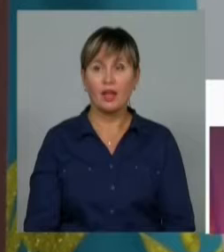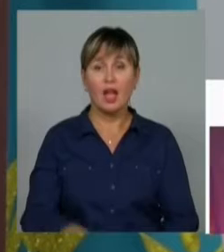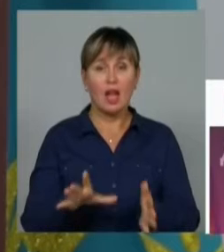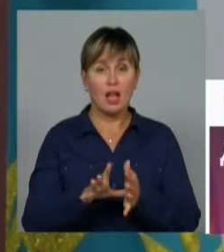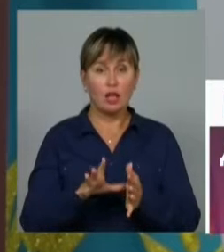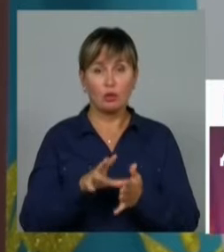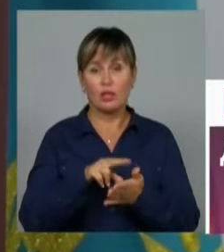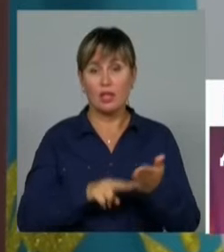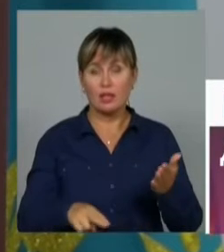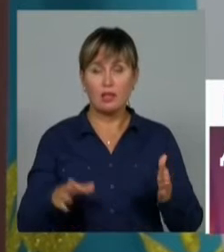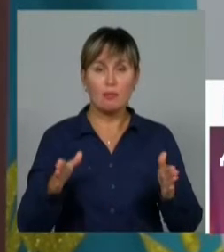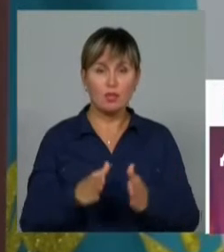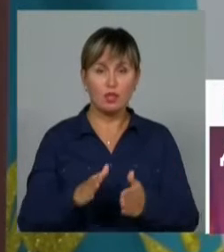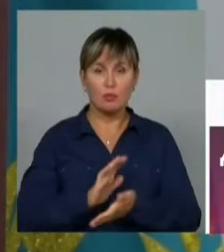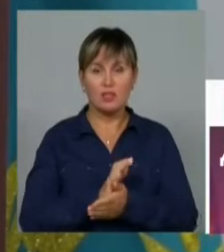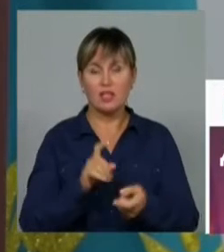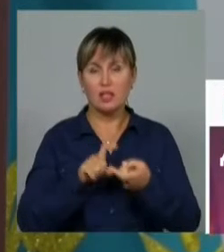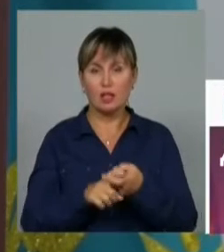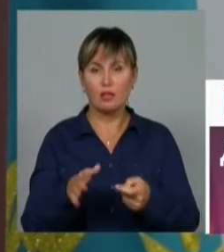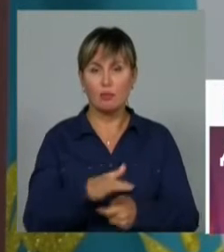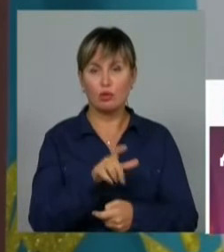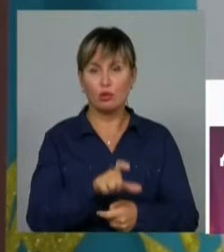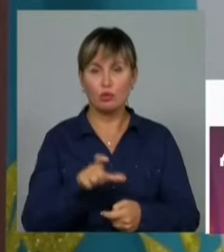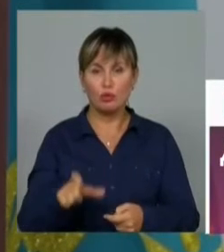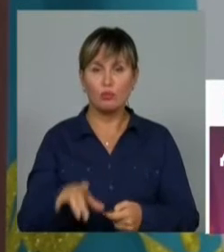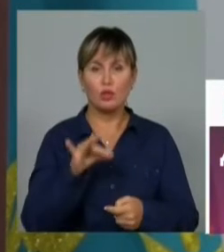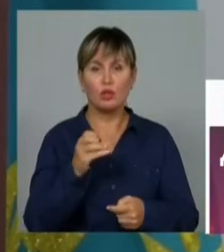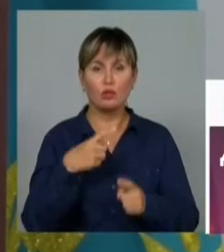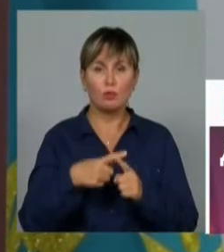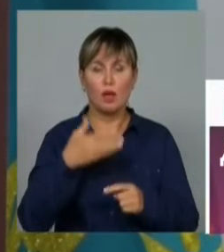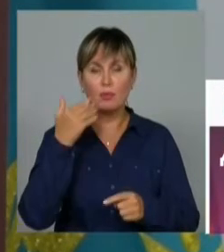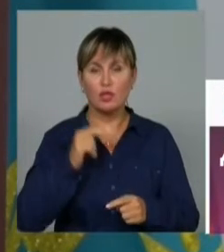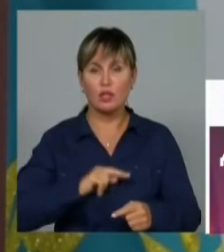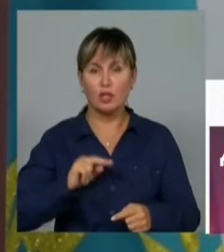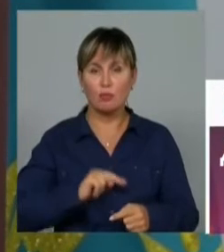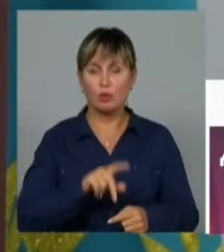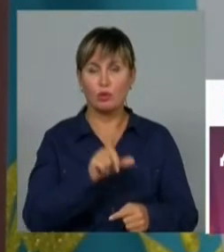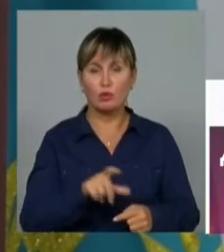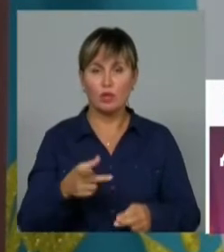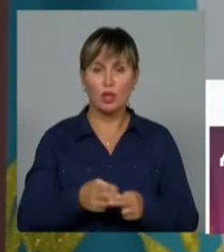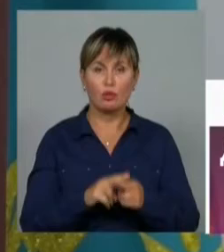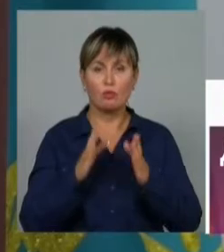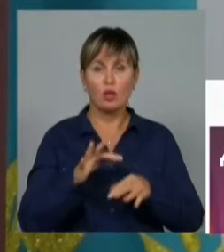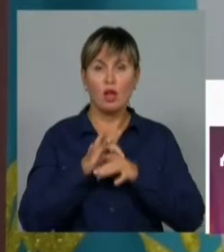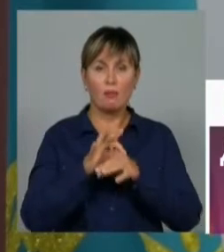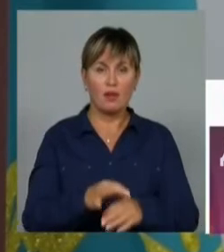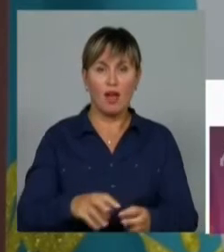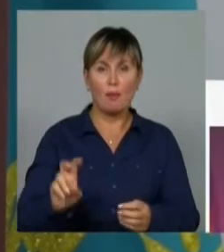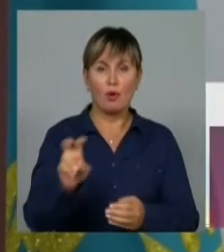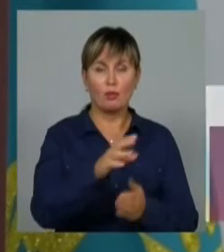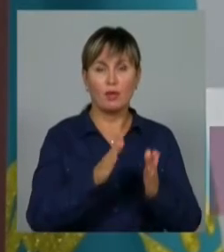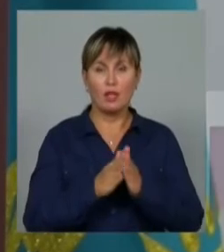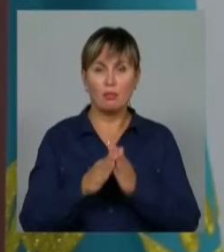Электронная регистрация минимизирует тесный контакт между людьми. К тому же это облегчает работу сотрудников, которые будут проводить обход по домам